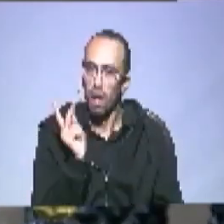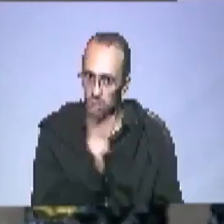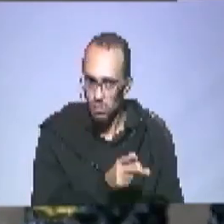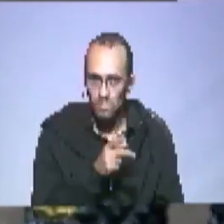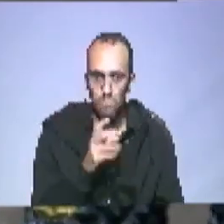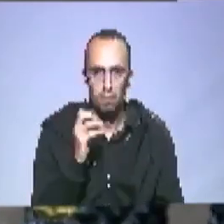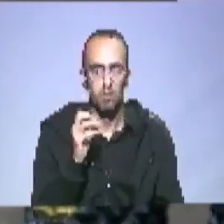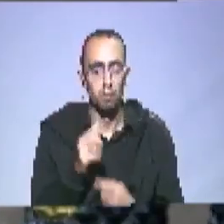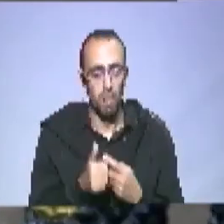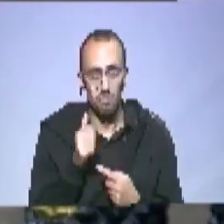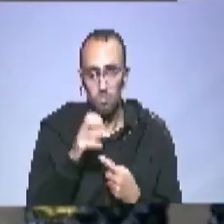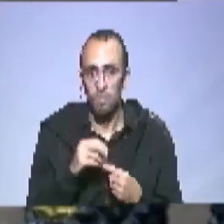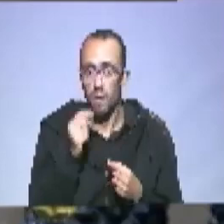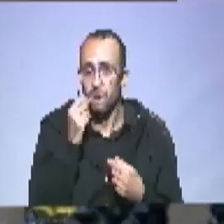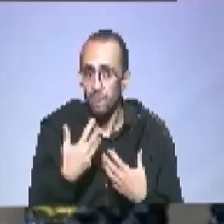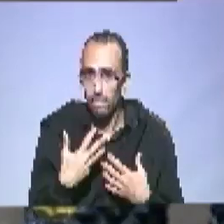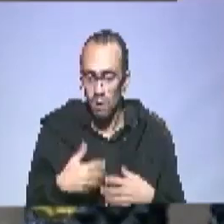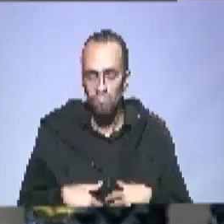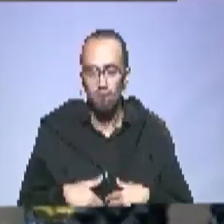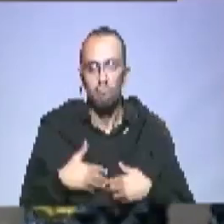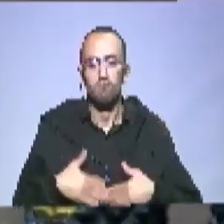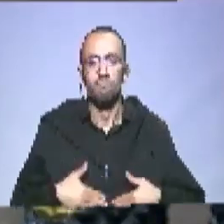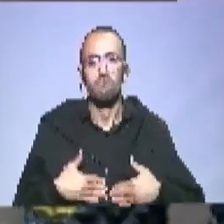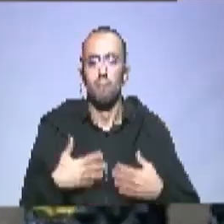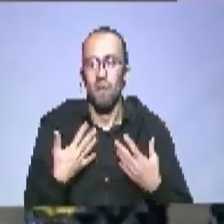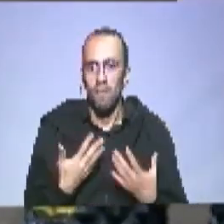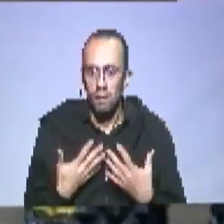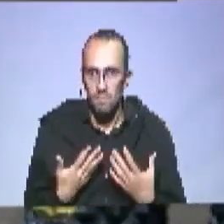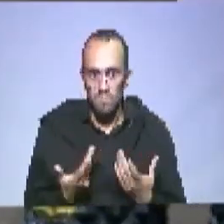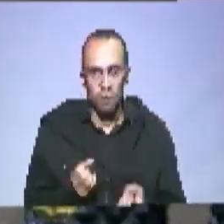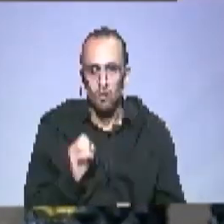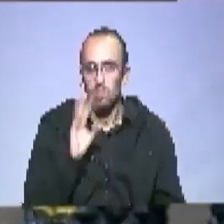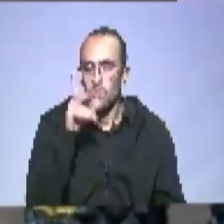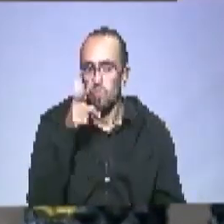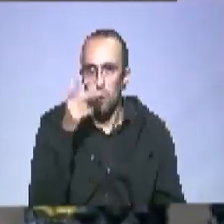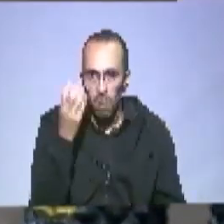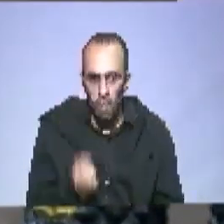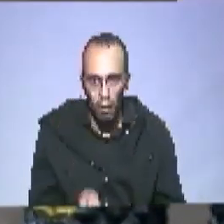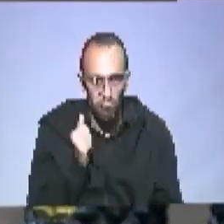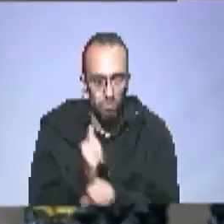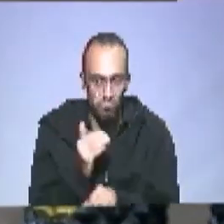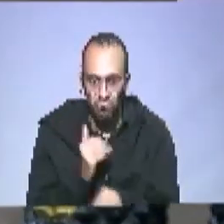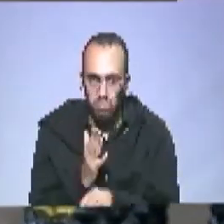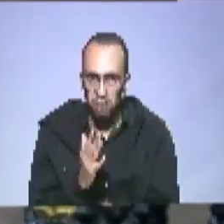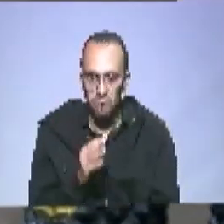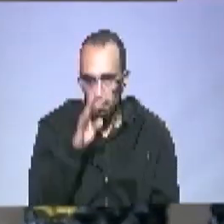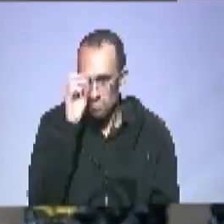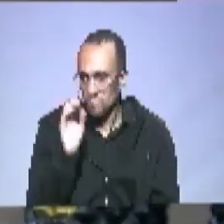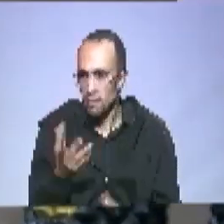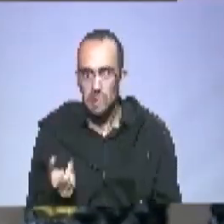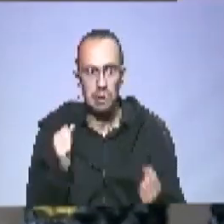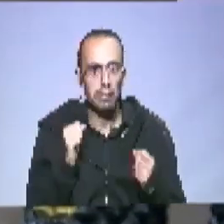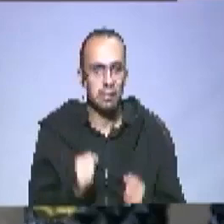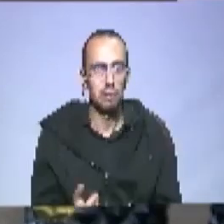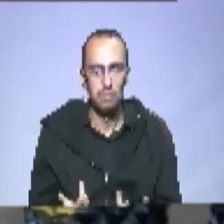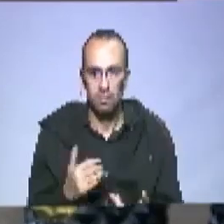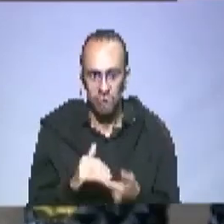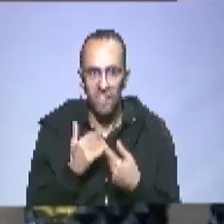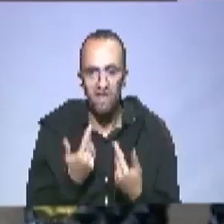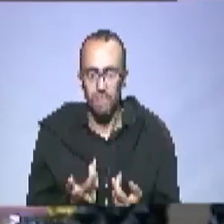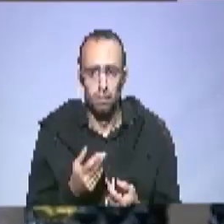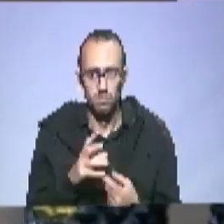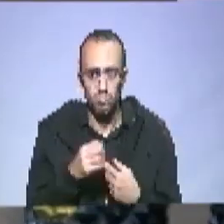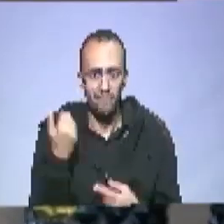جدا، خفيف، ينفع ان احنا نستخدمه في اي وقت. يعني لو عايزين نفطر مثلا وما فيش حشو ان احنا